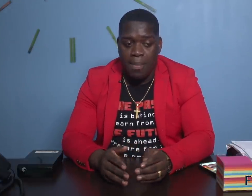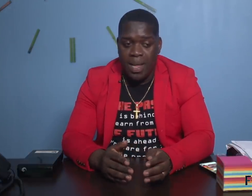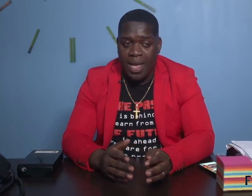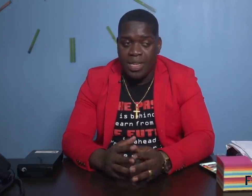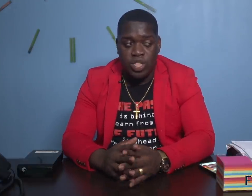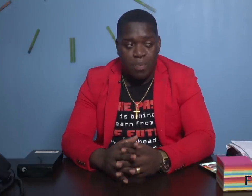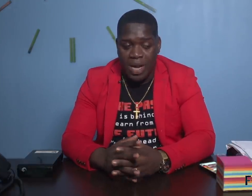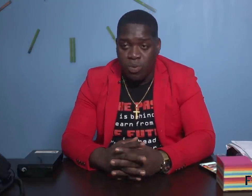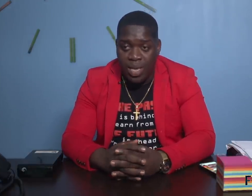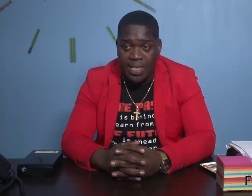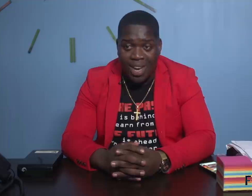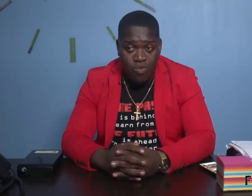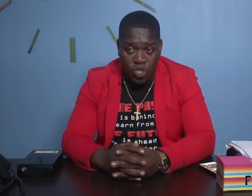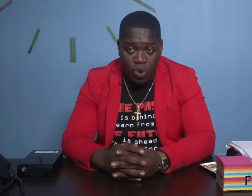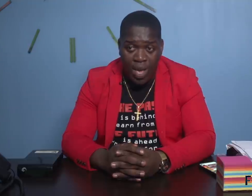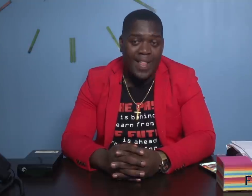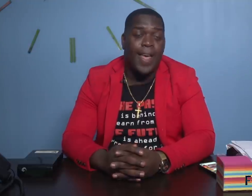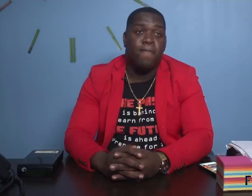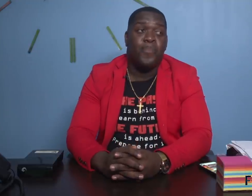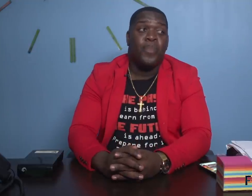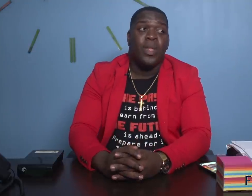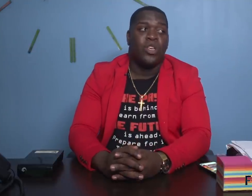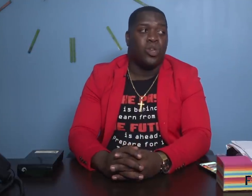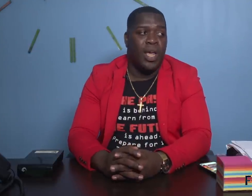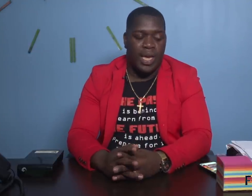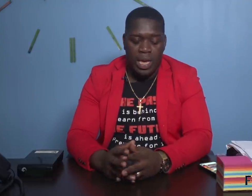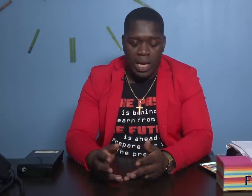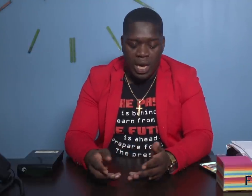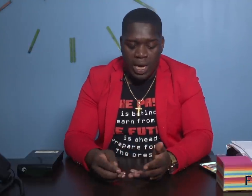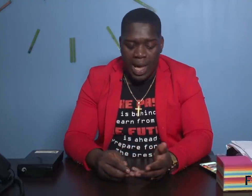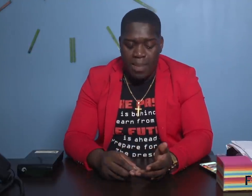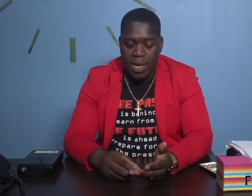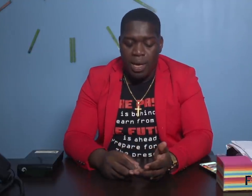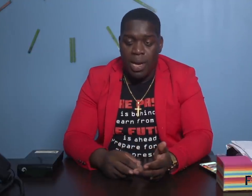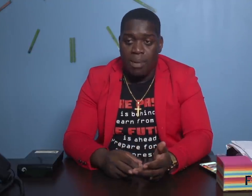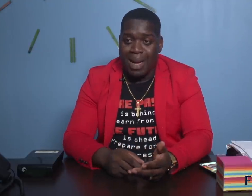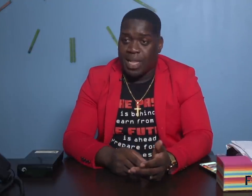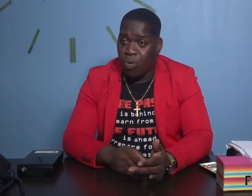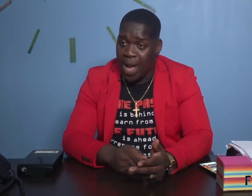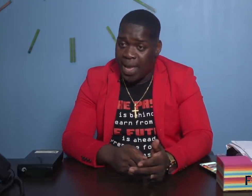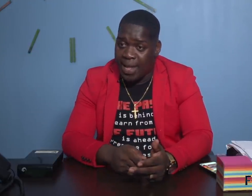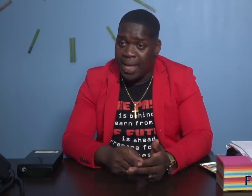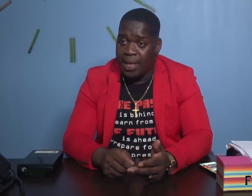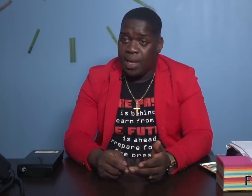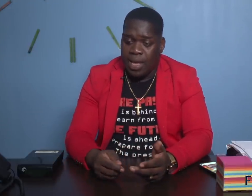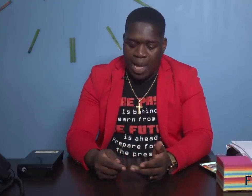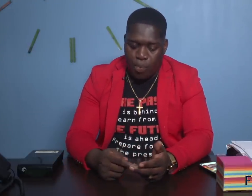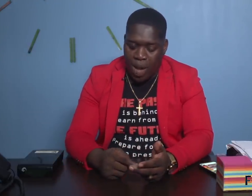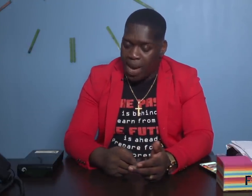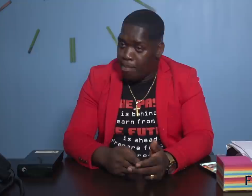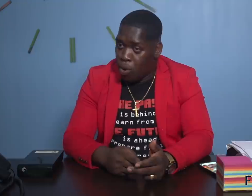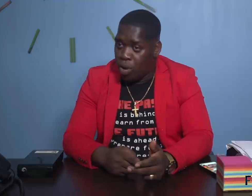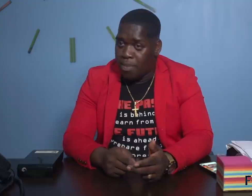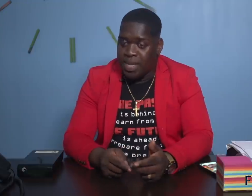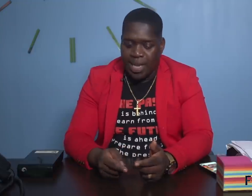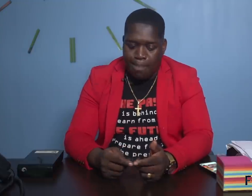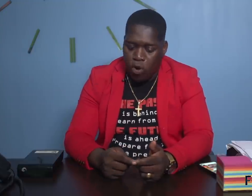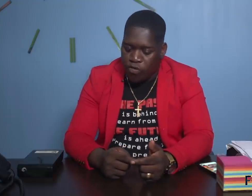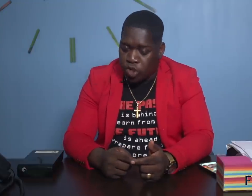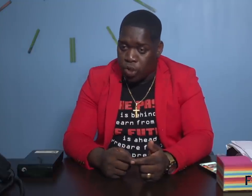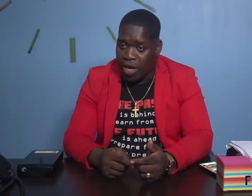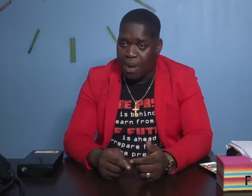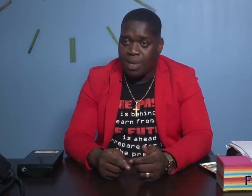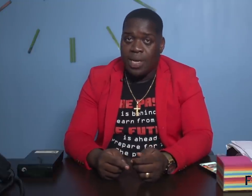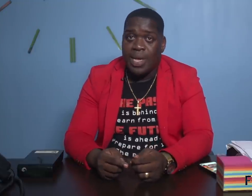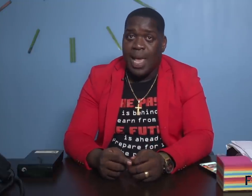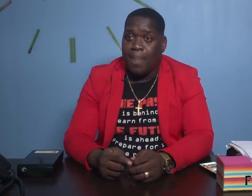de gebieden in Sipaliwini zou moeten go eten. Zo lekker en jabi en Matawai eten, Japua Yambo gebied, ja